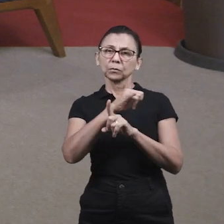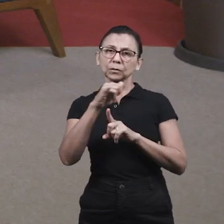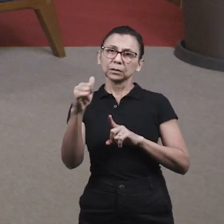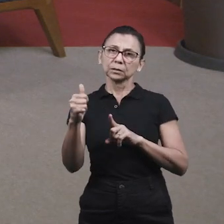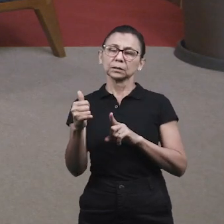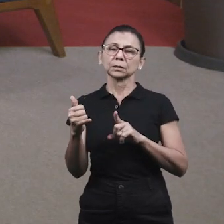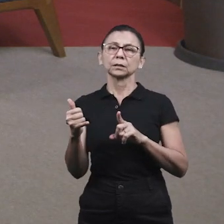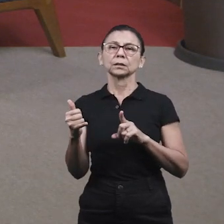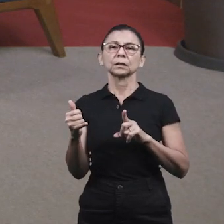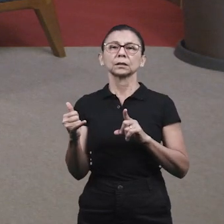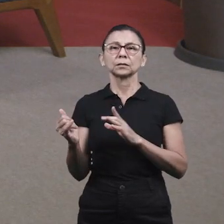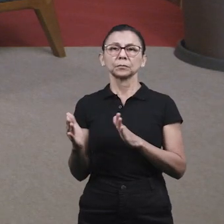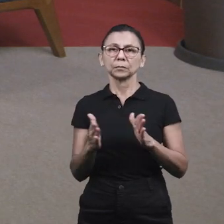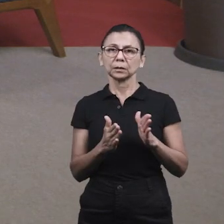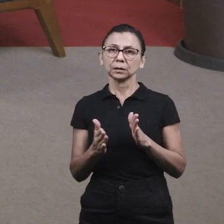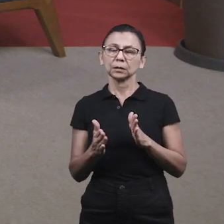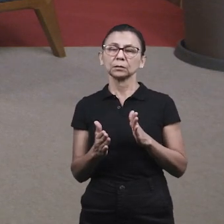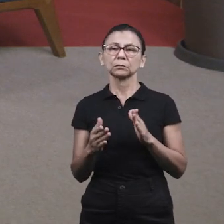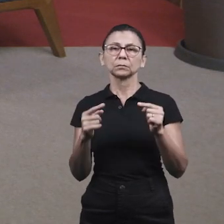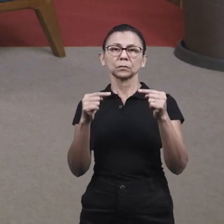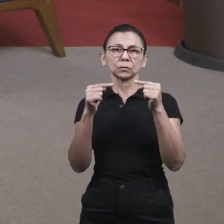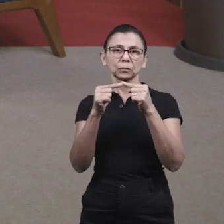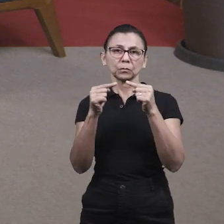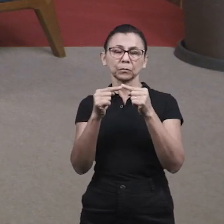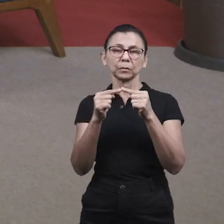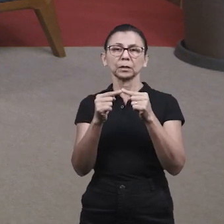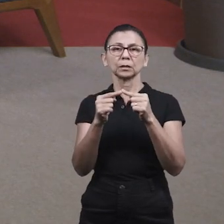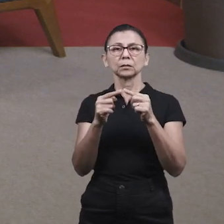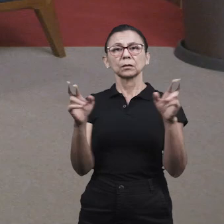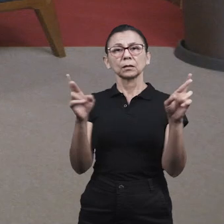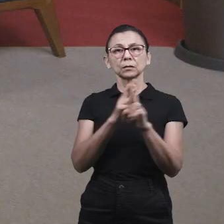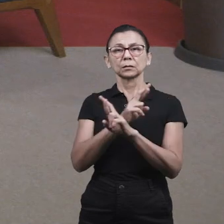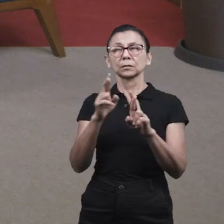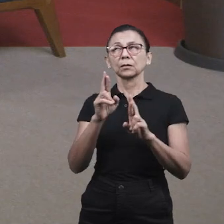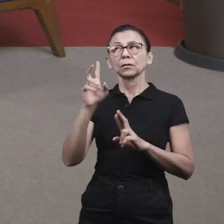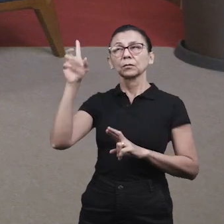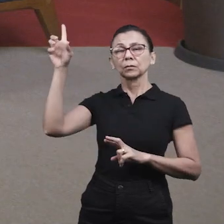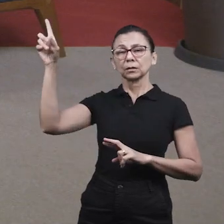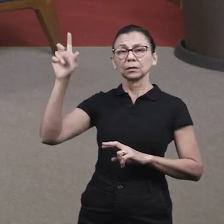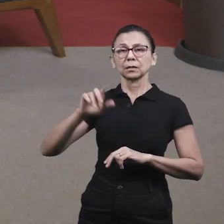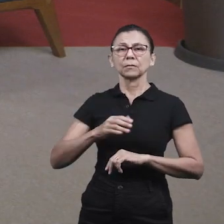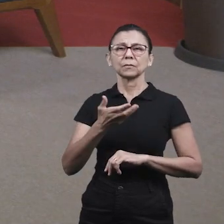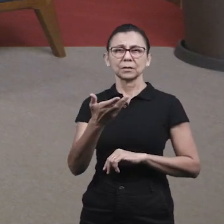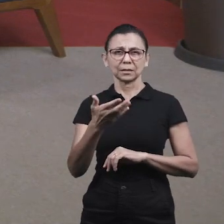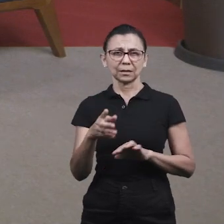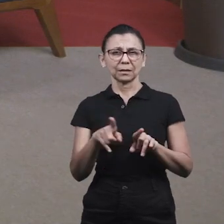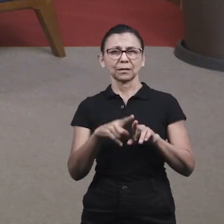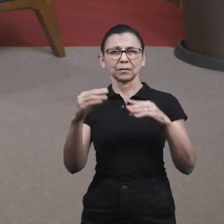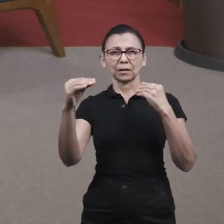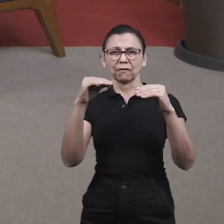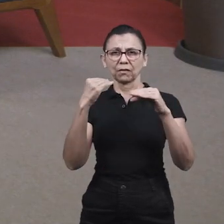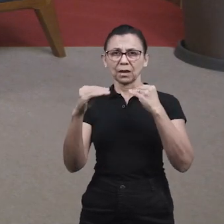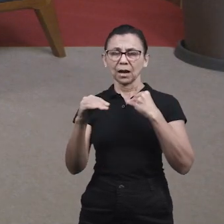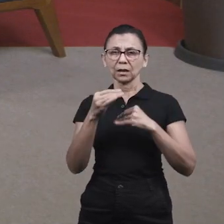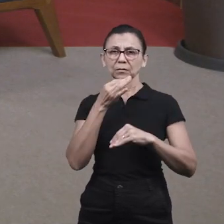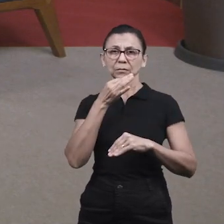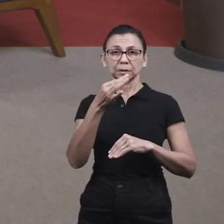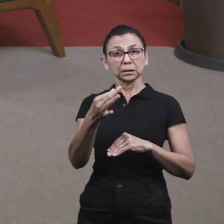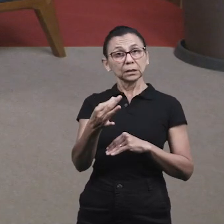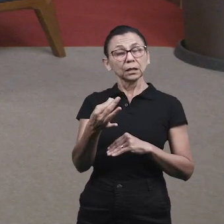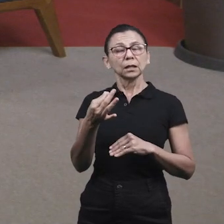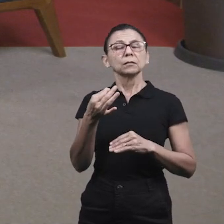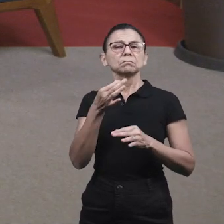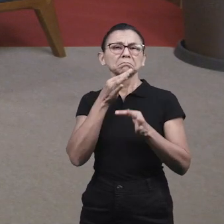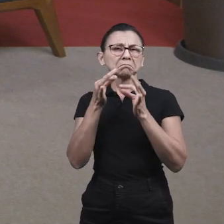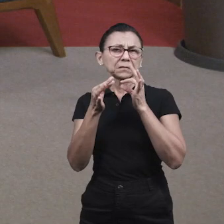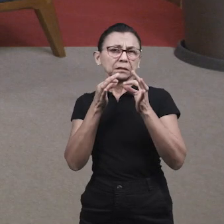Bible. Il y a une application prophétique à notre vie et notre rapport avec Dieu. Si